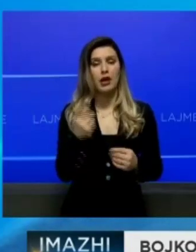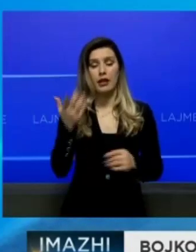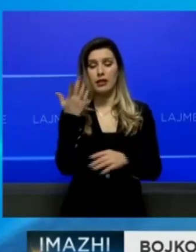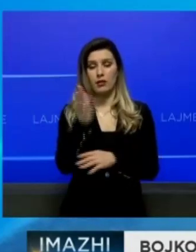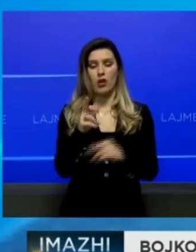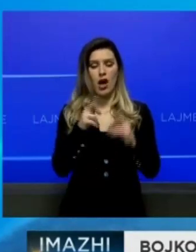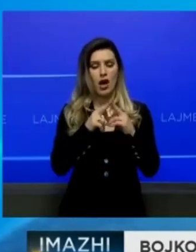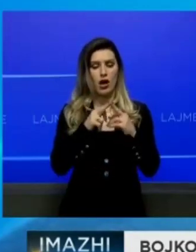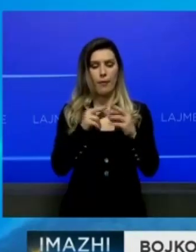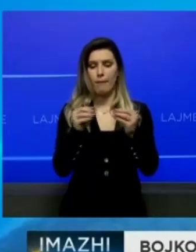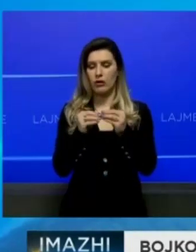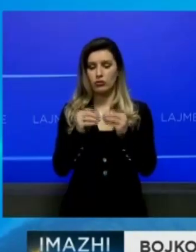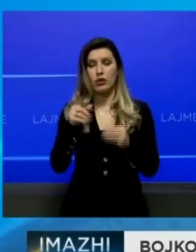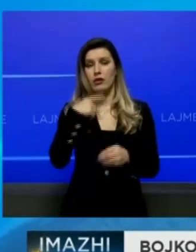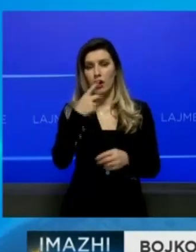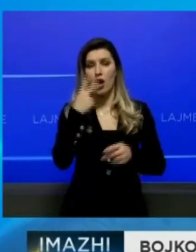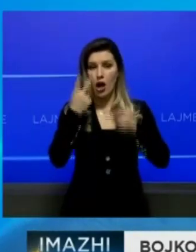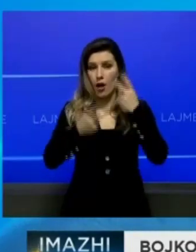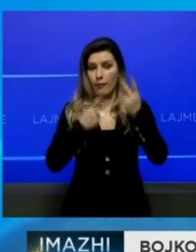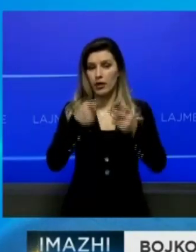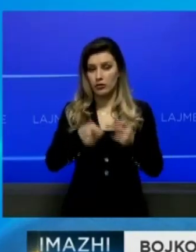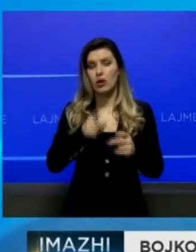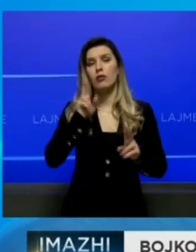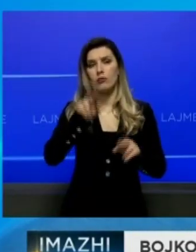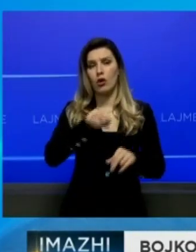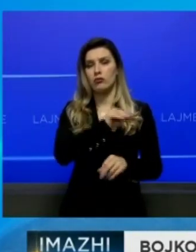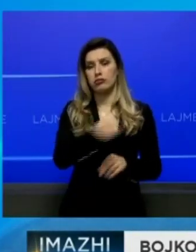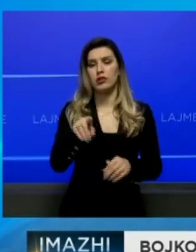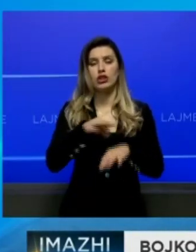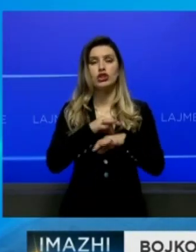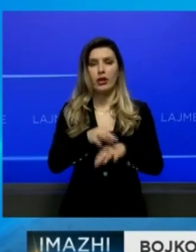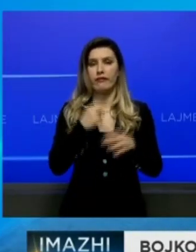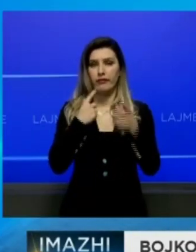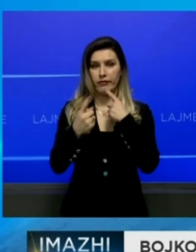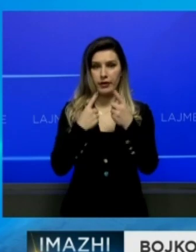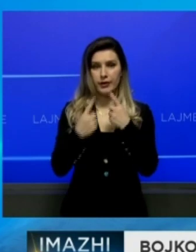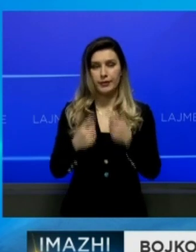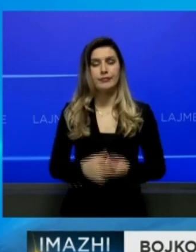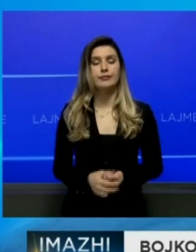se për komisionin hetimor do të flasin shefat e grupeve parlamentare.